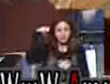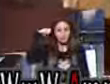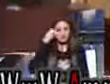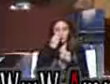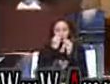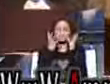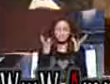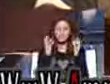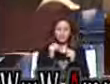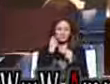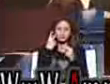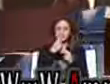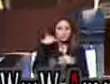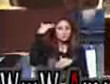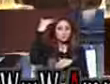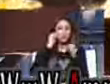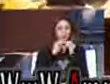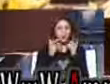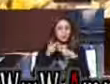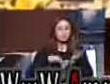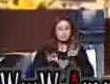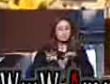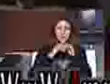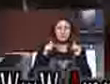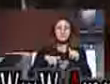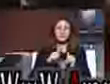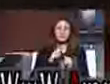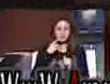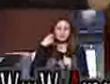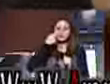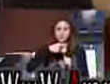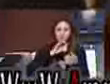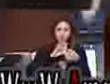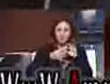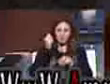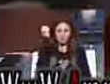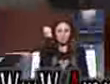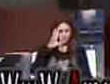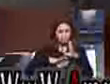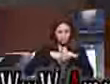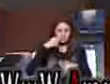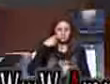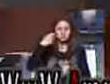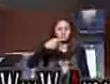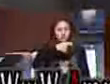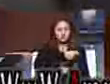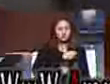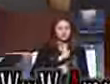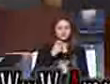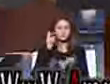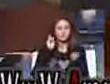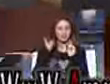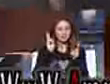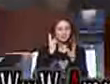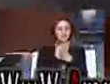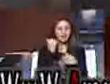حول رؤيتهم عن مستقبل الحياة السياسية المصرية. بنهني الأخوة في الجمعية التأسيسية النهاردة، بنحتفل بيهم بالمجهود الكبير